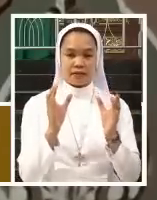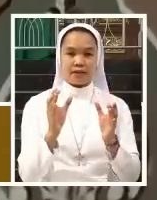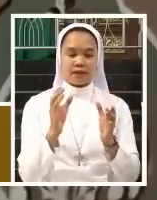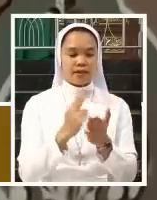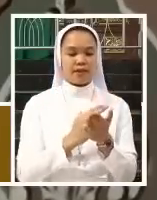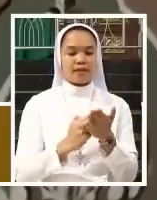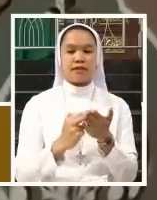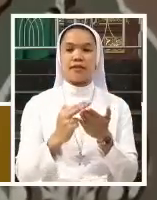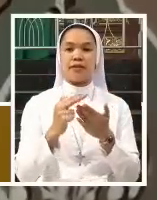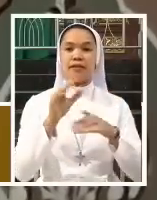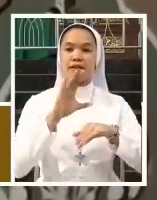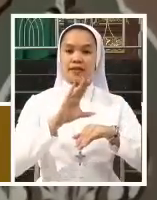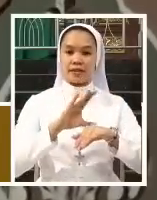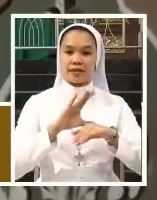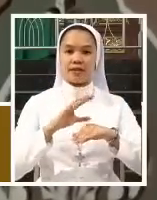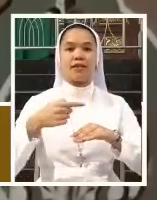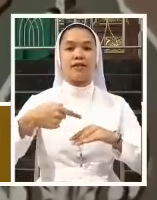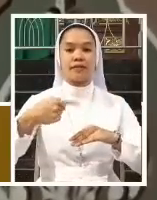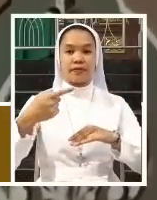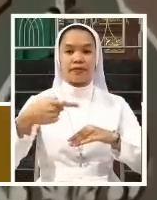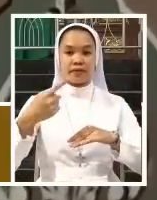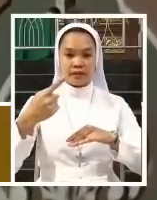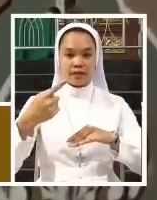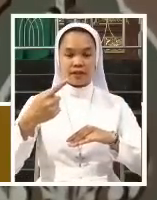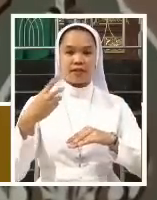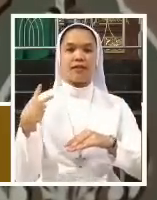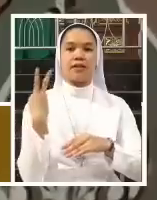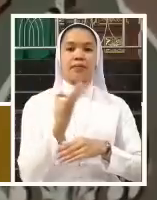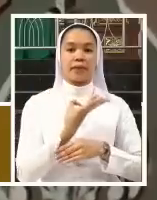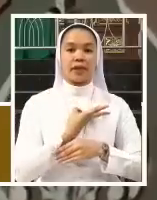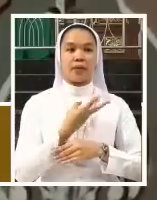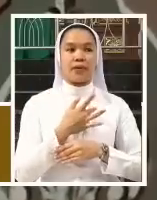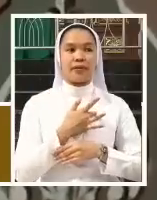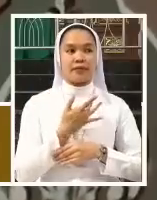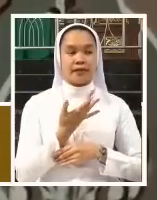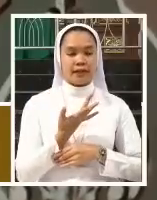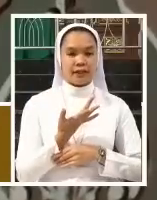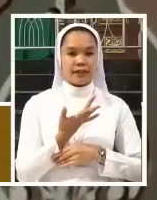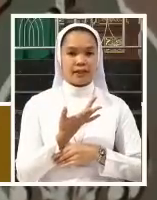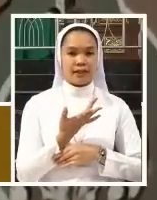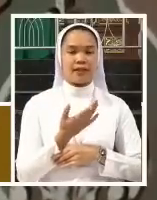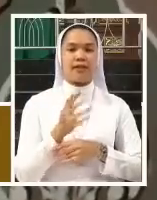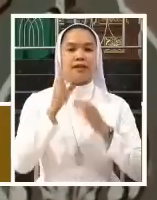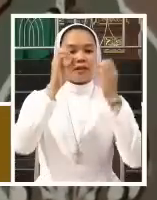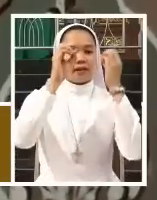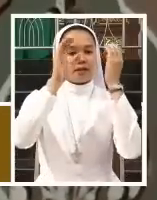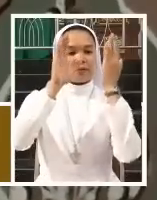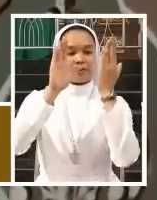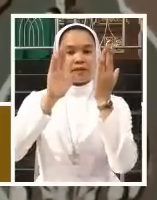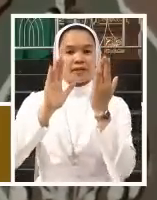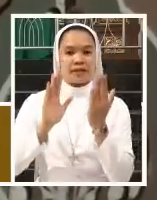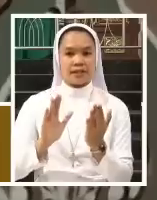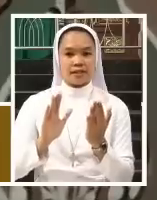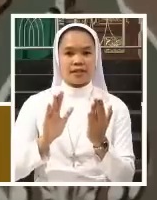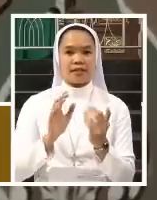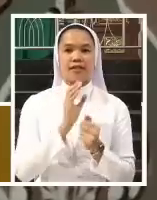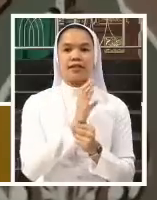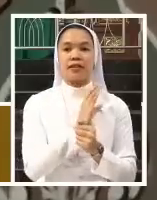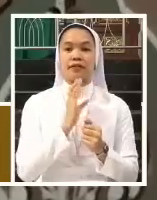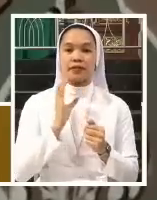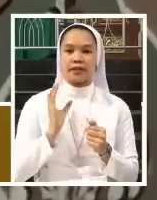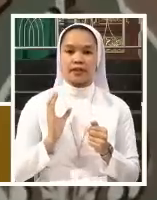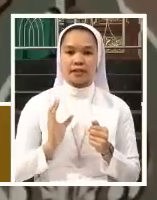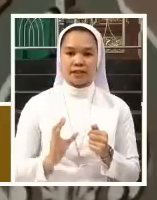misa, ang enot niya itong namamatean ang presensya ni Kristo